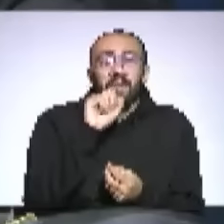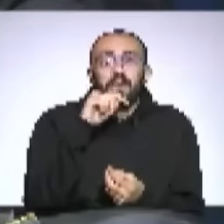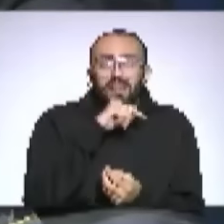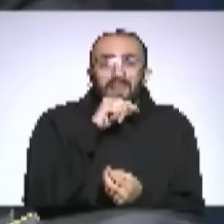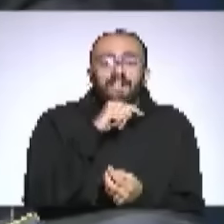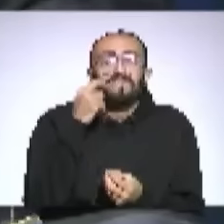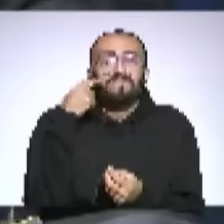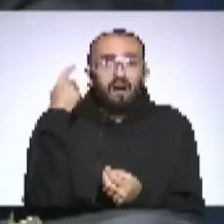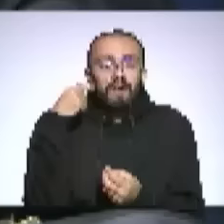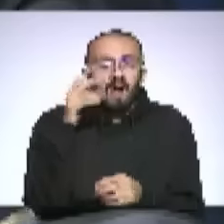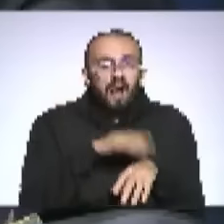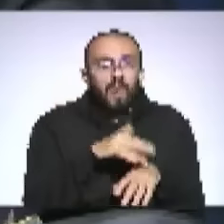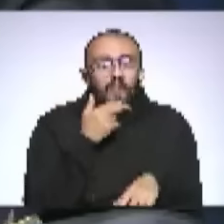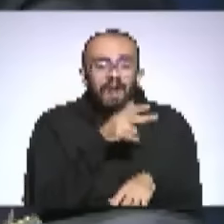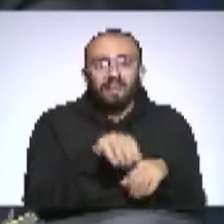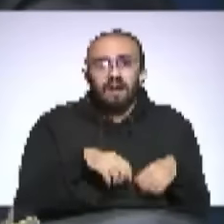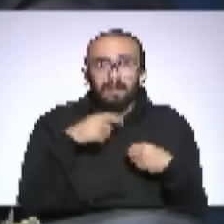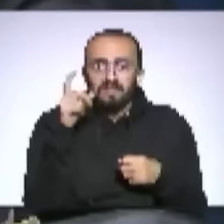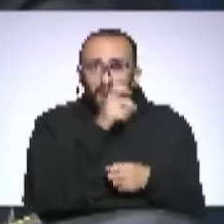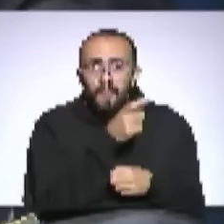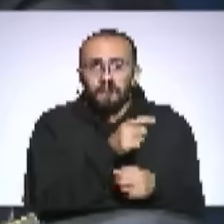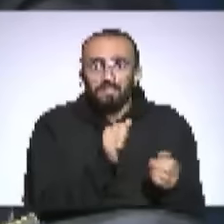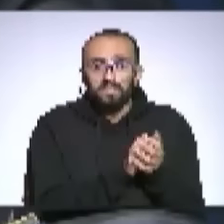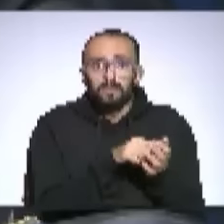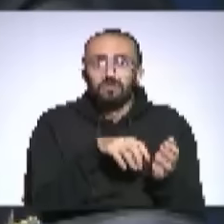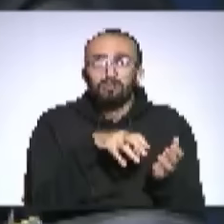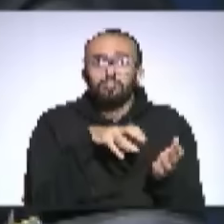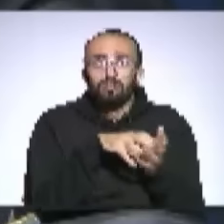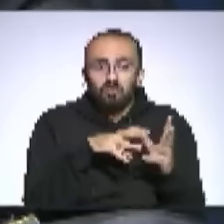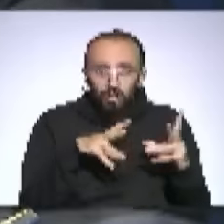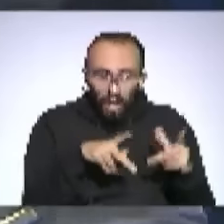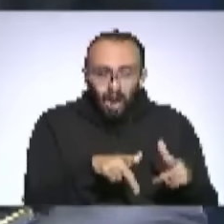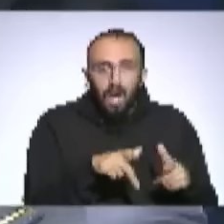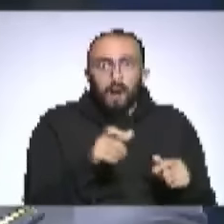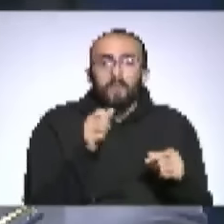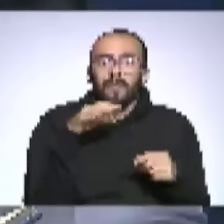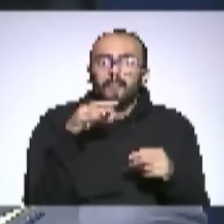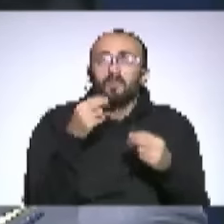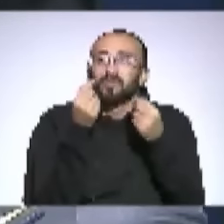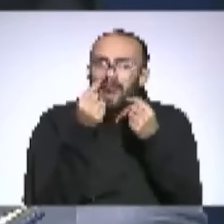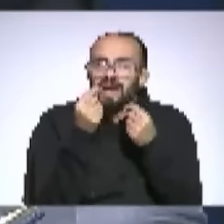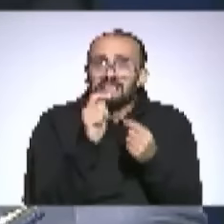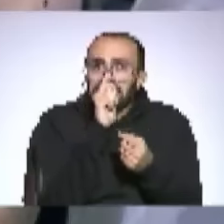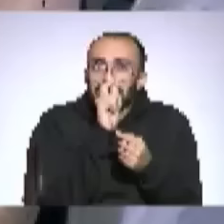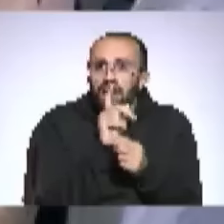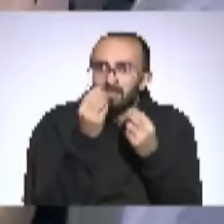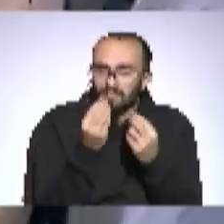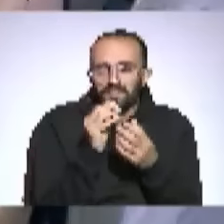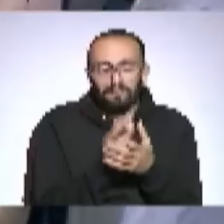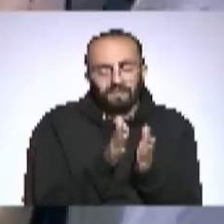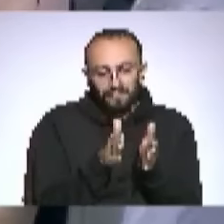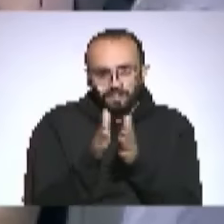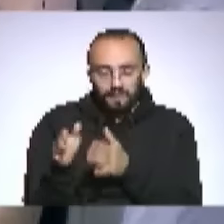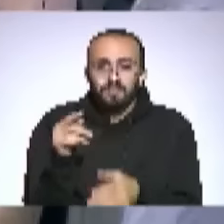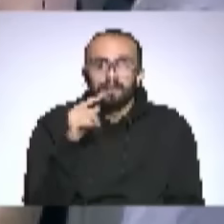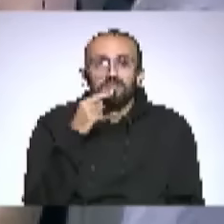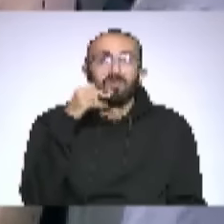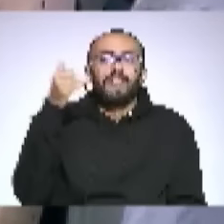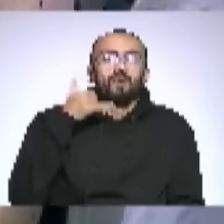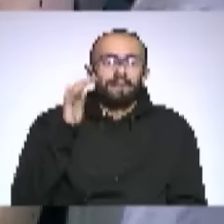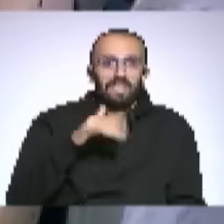ابننا ده في توضيب الشقه وفي ثمن الذهب كن مرنا من فضلك تمام احنا معانا تليفون